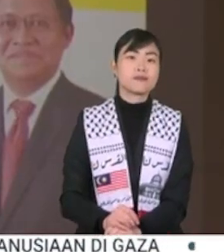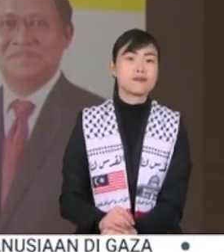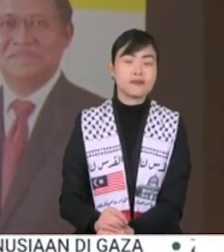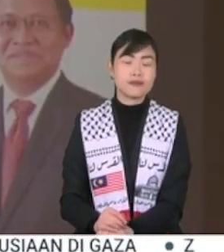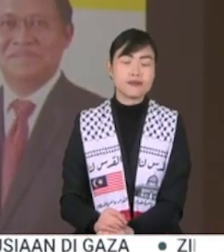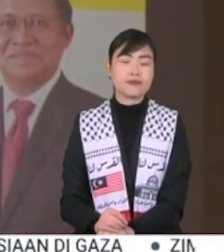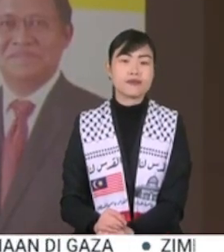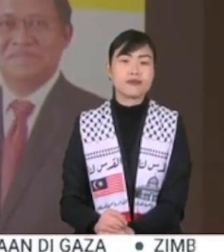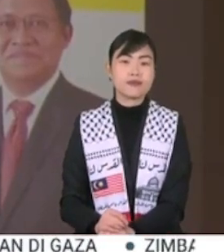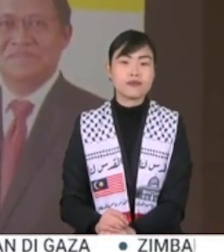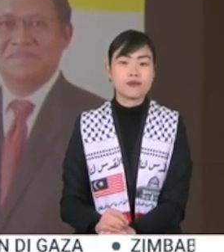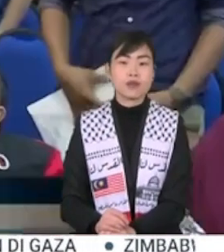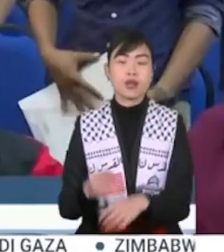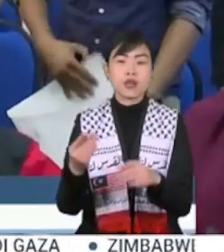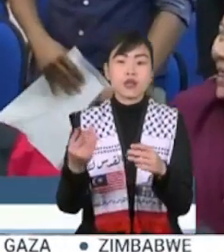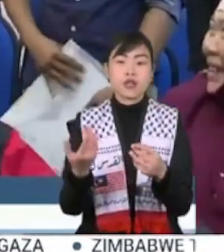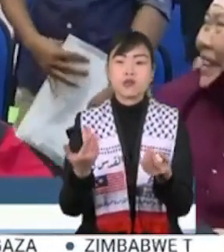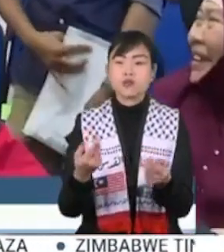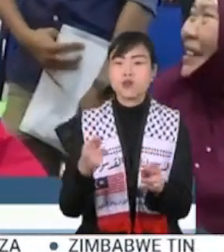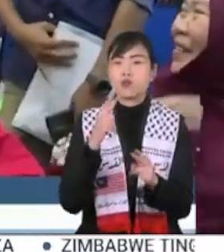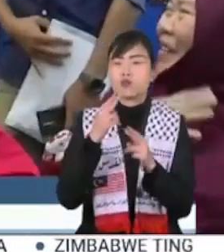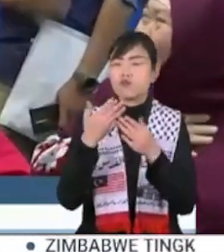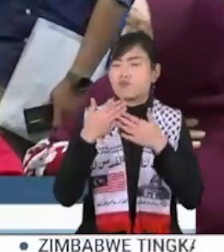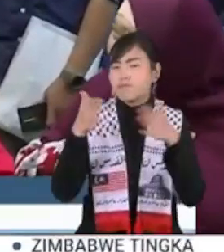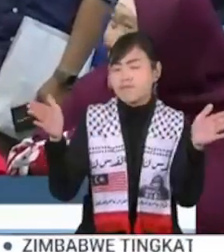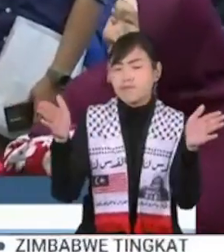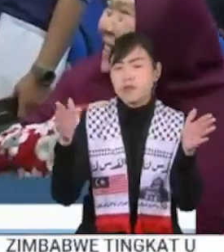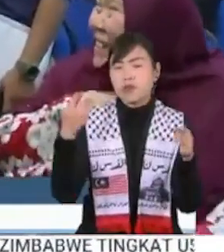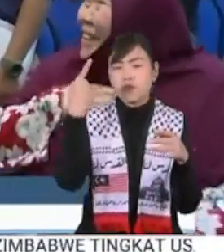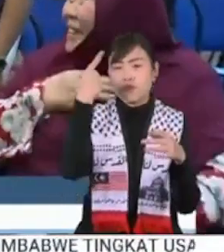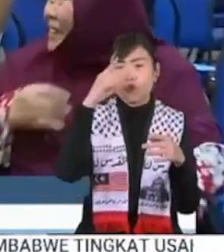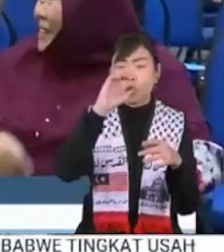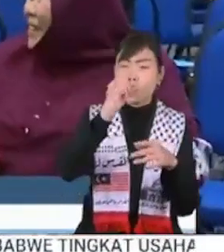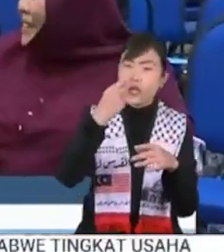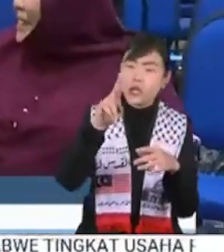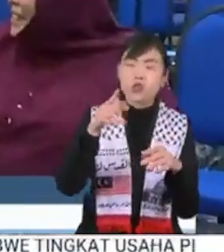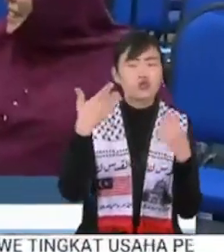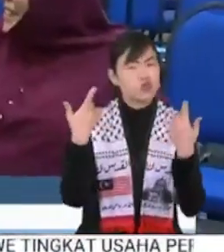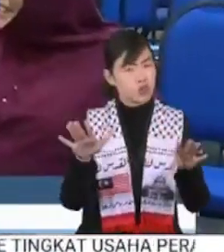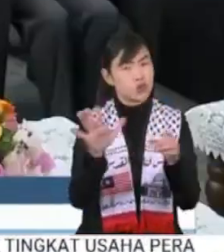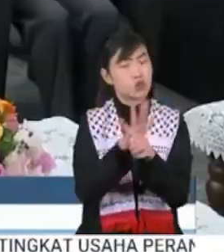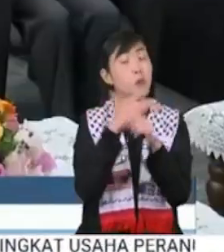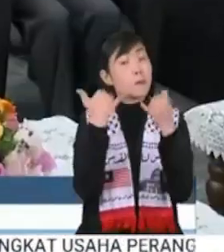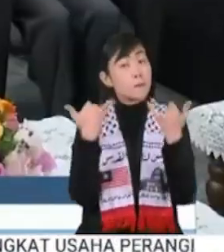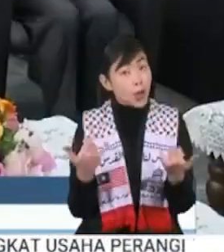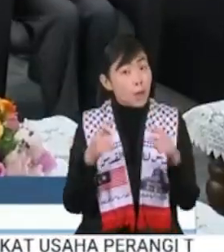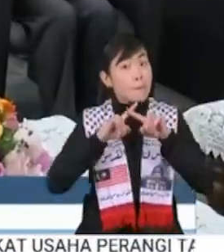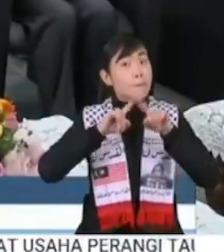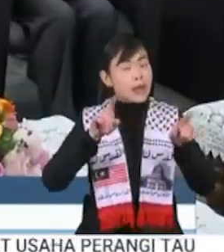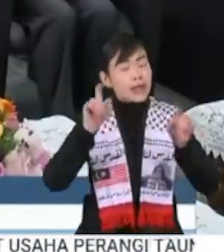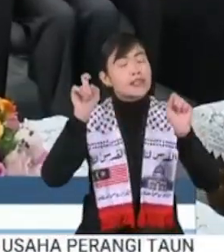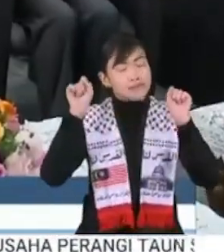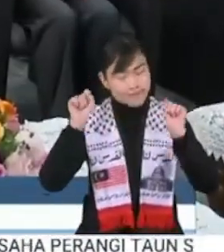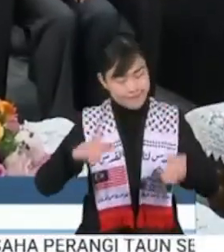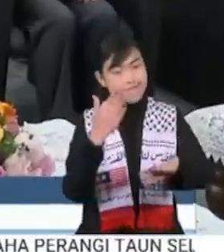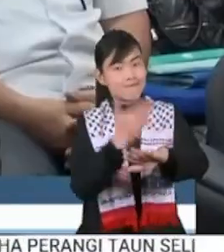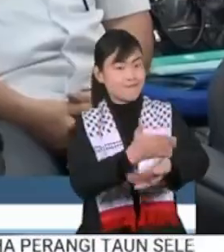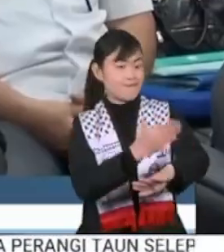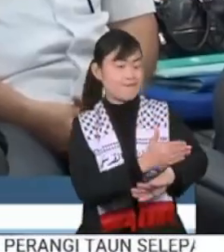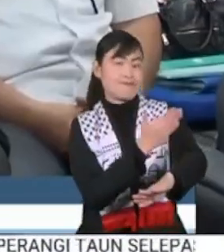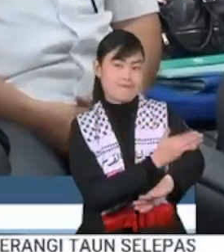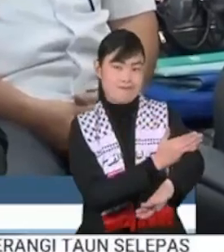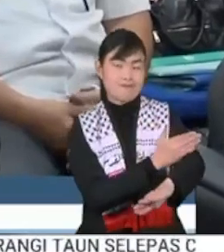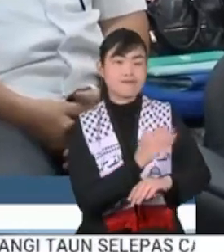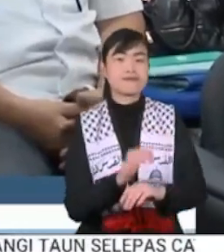pengasingan tambahnya walaupun secara umum kemudahan bagi golongan berkenaan adalah mencukupi pada masa kini namun masih terdapat ruang dan